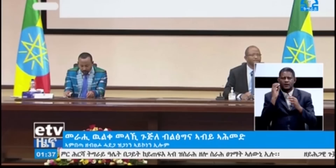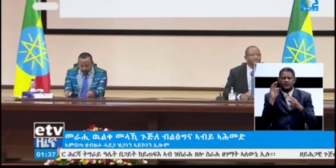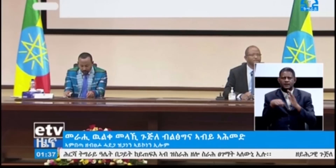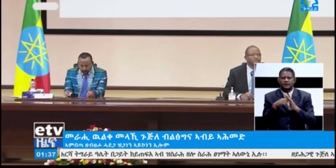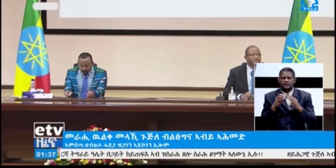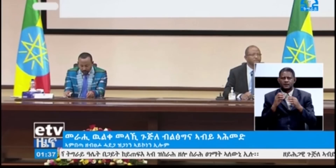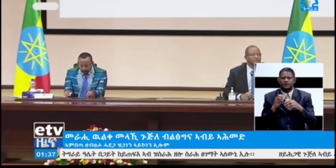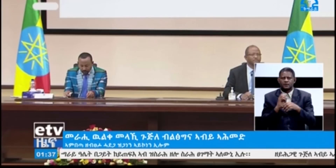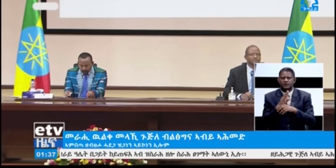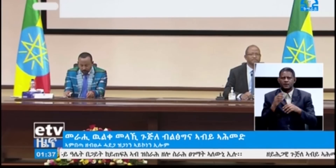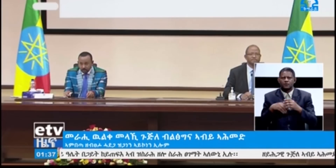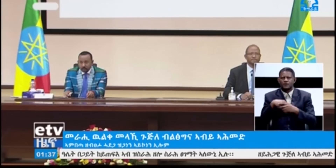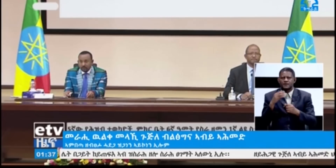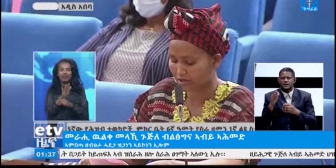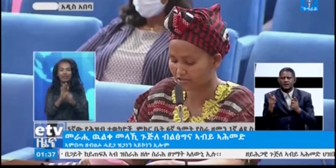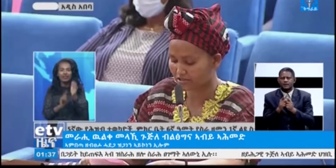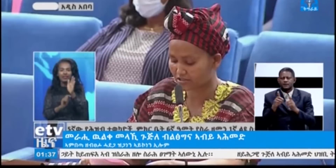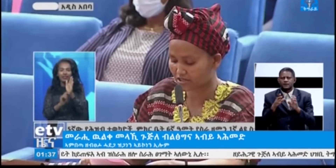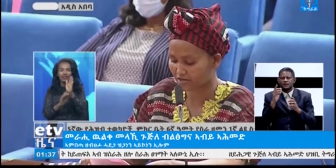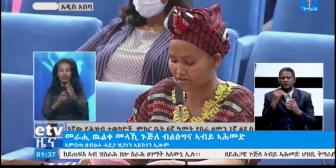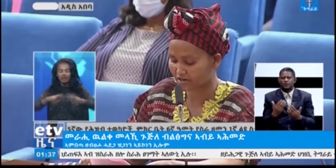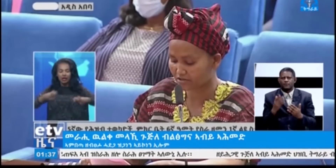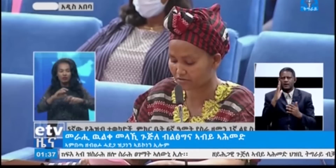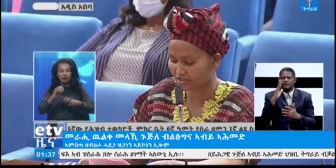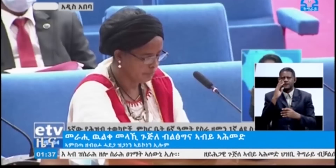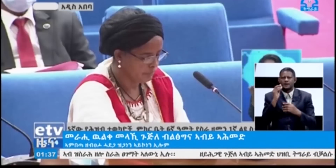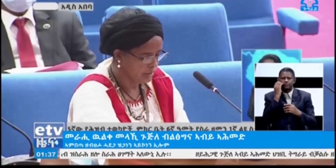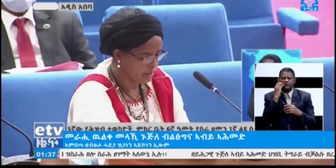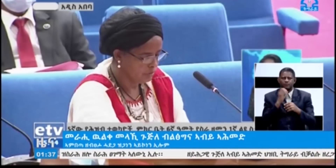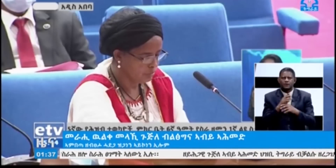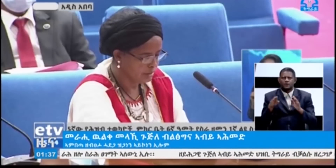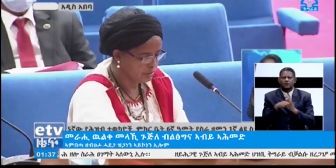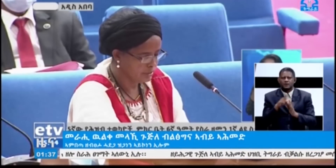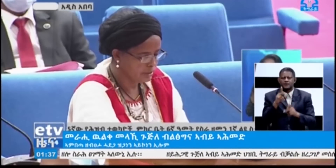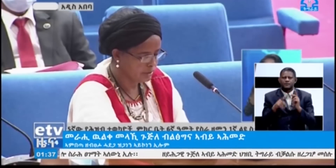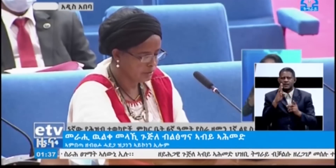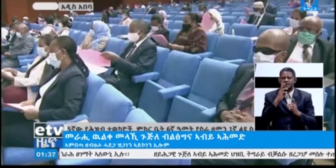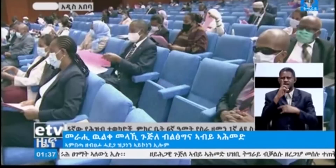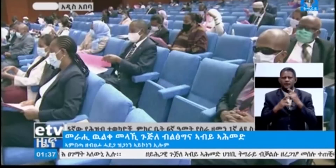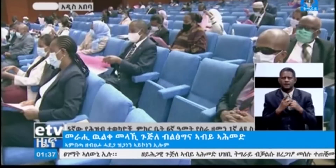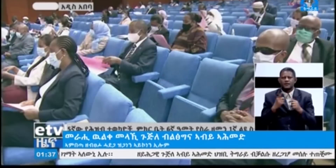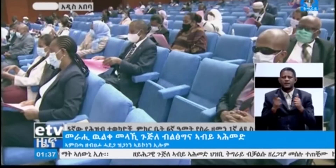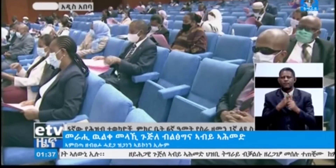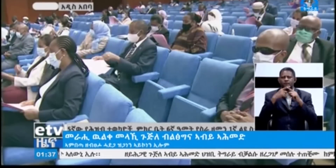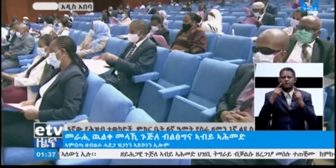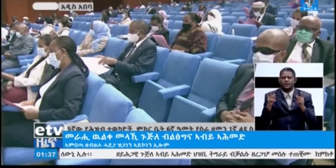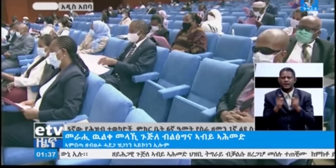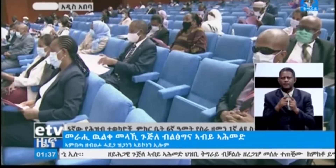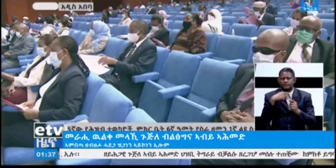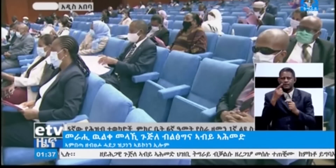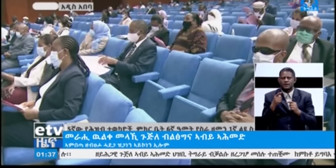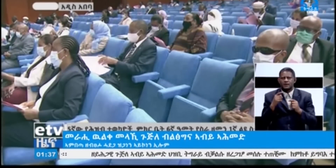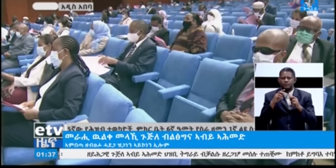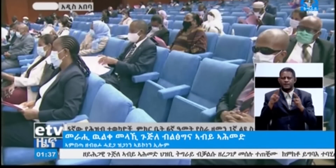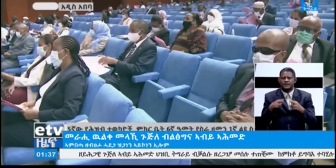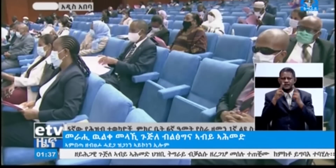ወፃኢ ኣኼባታት የካየደሎም። ኣብቲ ሎሚ ሓምሻይ ቤት ምክሪ ተወከልቲ ህዝቢ ሻድሻይ ዘበን ቀዳማይ ፍሉይ ኣኼባ ብዝብል ፕሬዚደንት